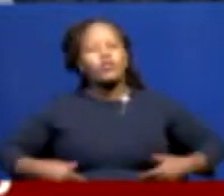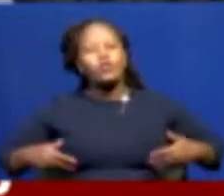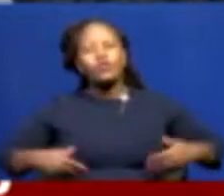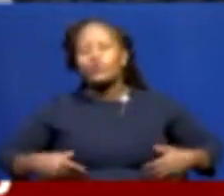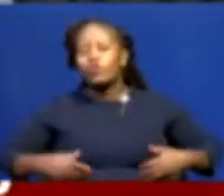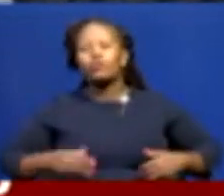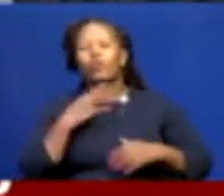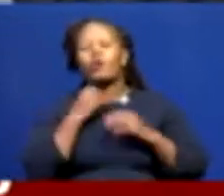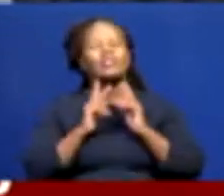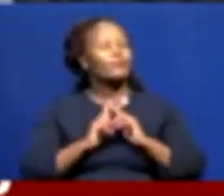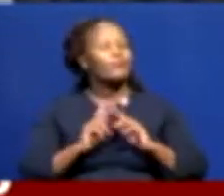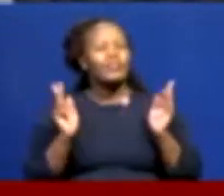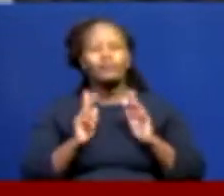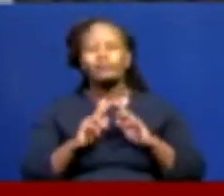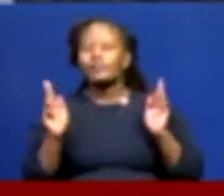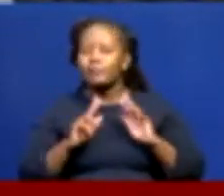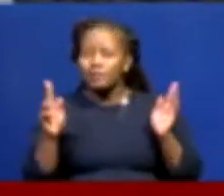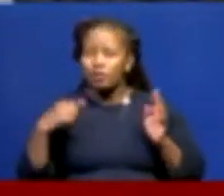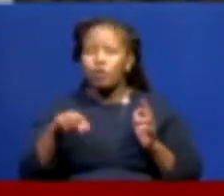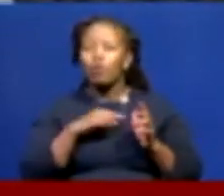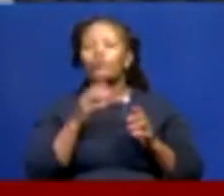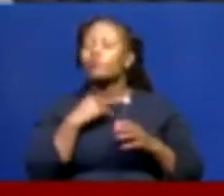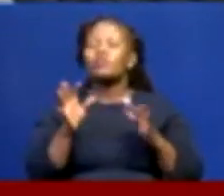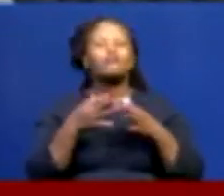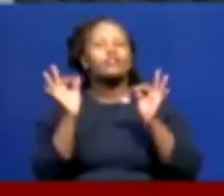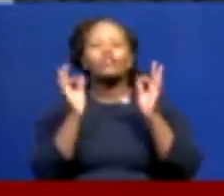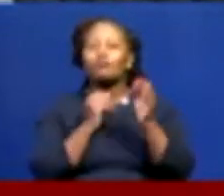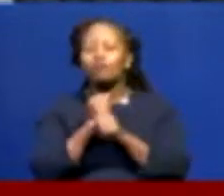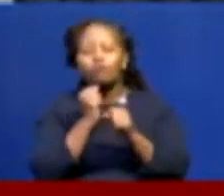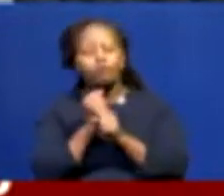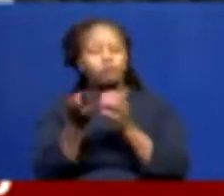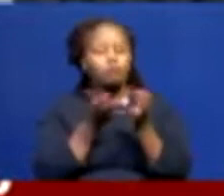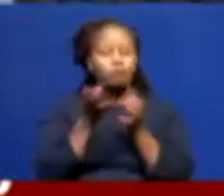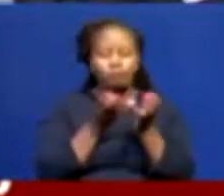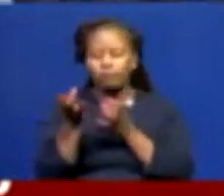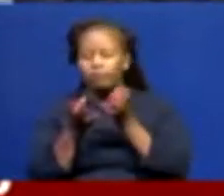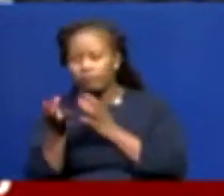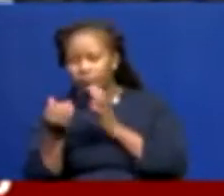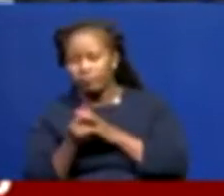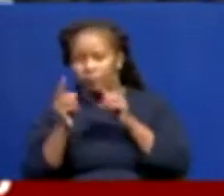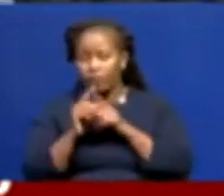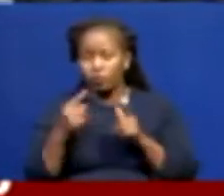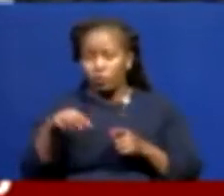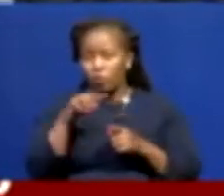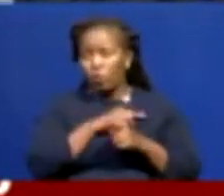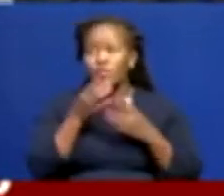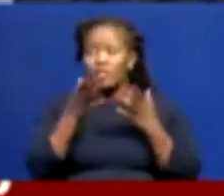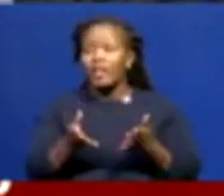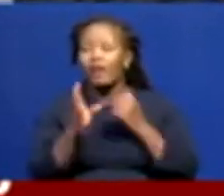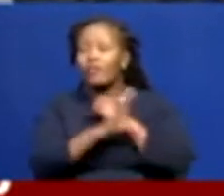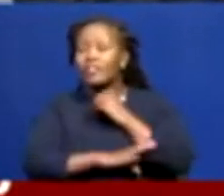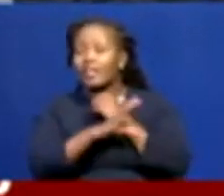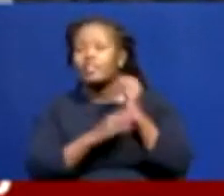sisi tukatupaka tunataka tupewe freedom ya kufanya biashara zetu. Na sisi tunasema ile kitu tunahitaji kwa hii nchi